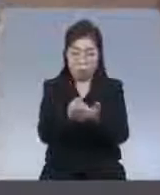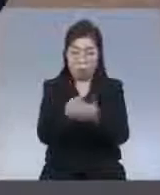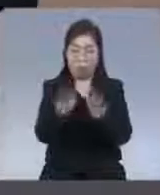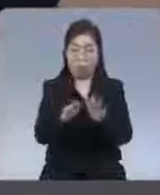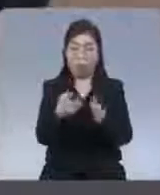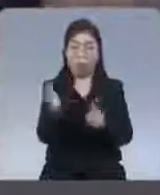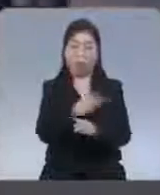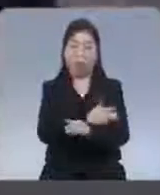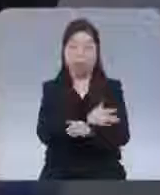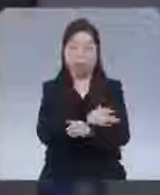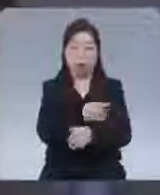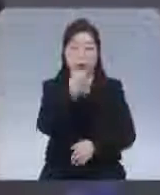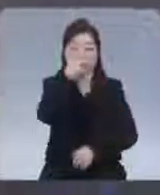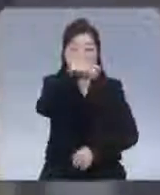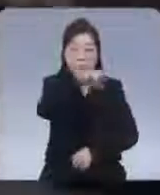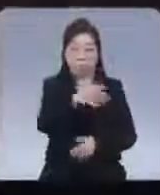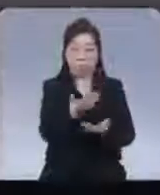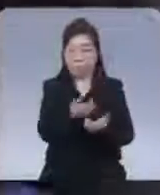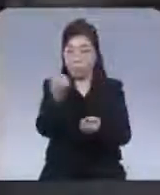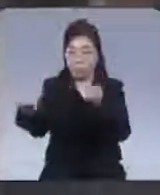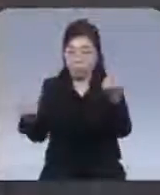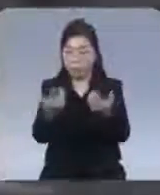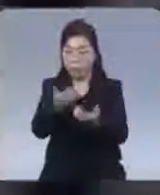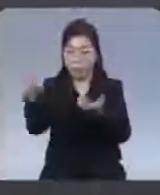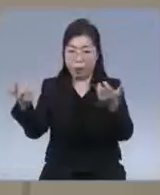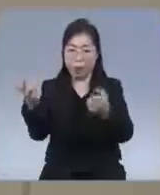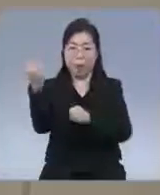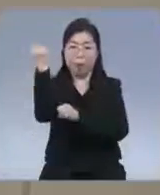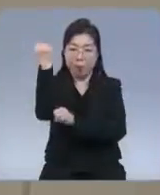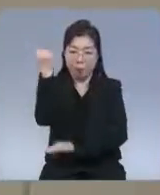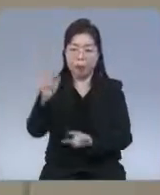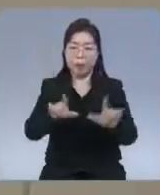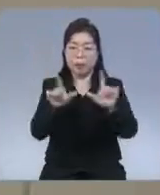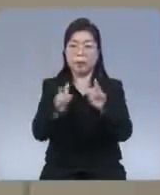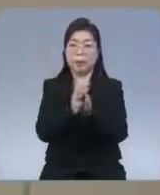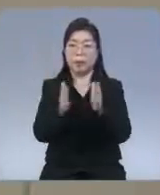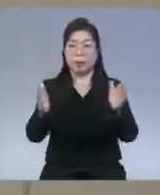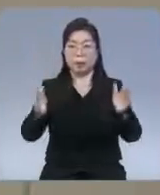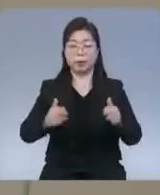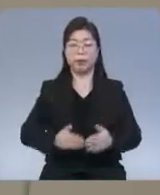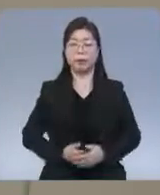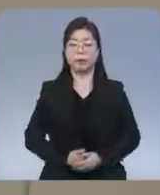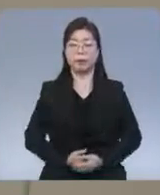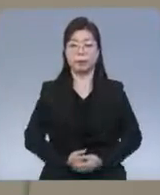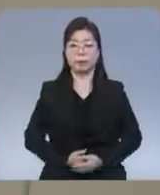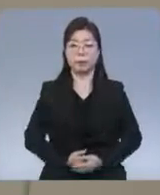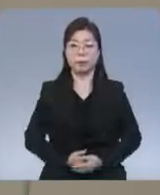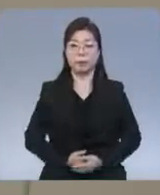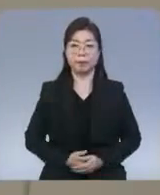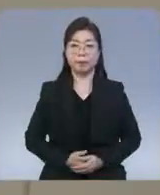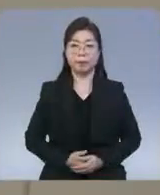satu demi satu mereka akan meninggalkan fasilitas pendidikan tersebut Nyalakan memulai kehidupan baru di Korea Selatan